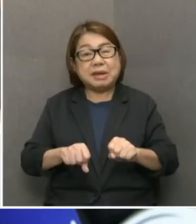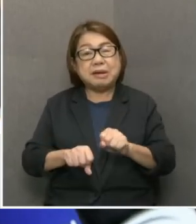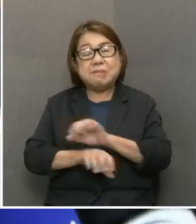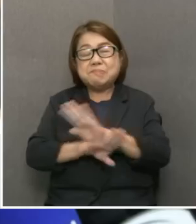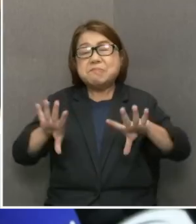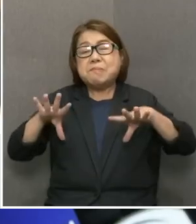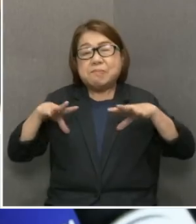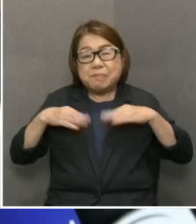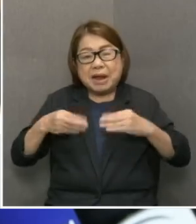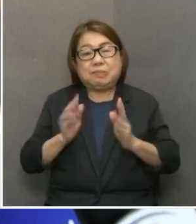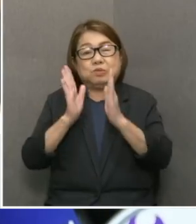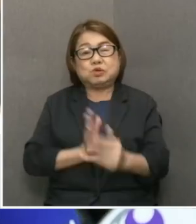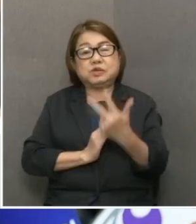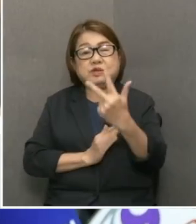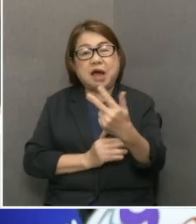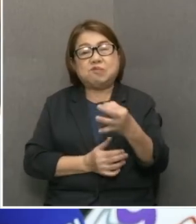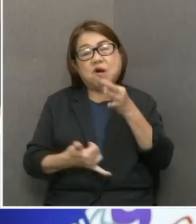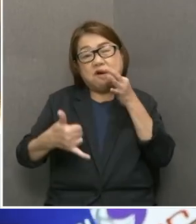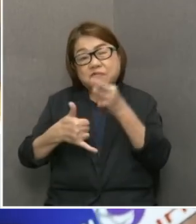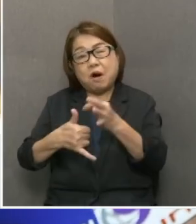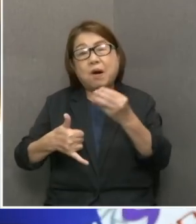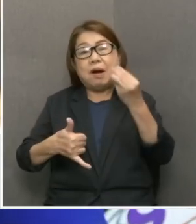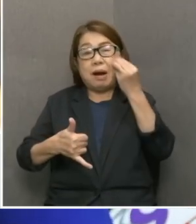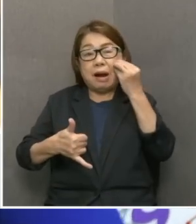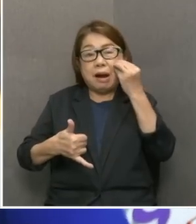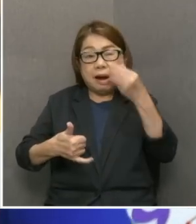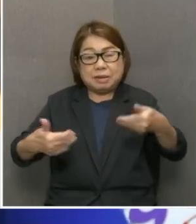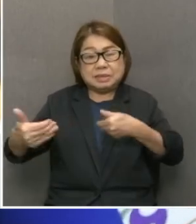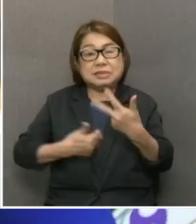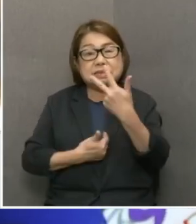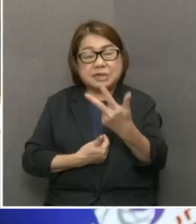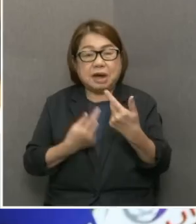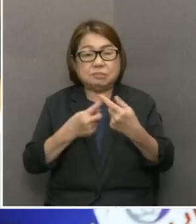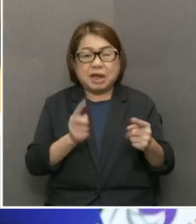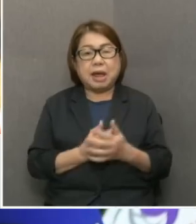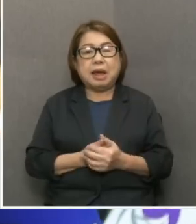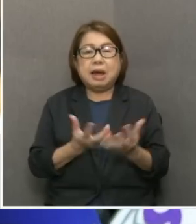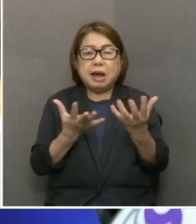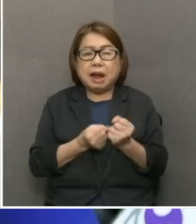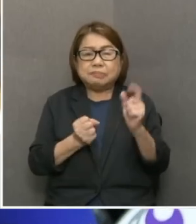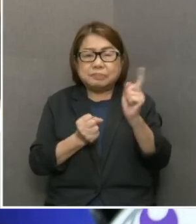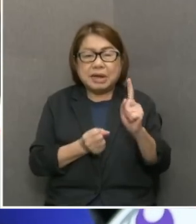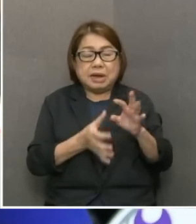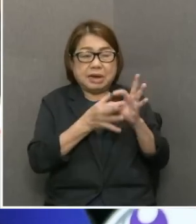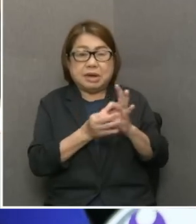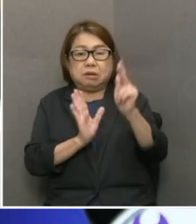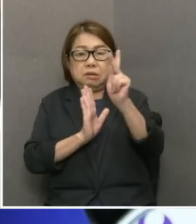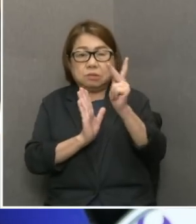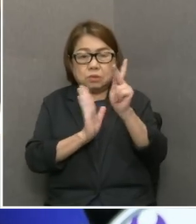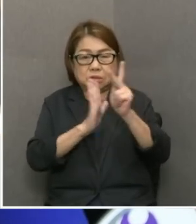คดีหุ้นสื่อไอทีวีของนายพิธาแต่รับไว้เองในฐานะความปรากฏเพื่อดำเนินคดีอาญามาตรา